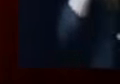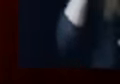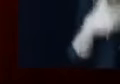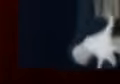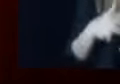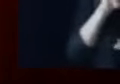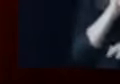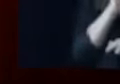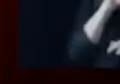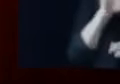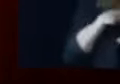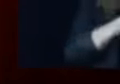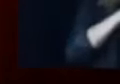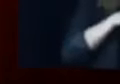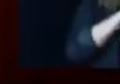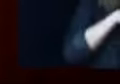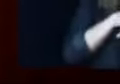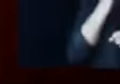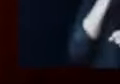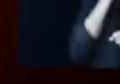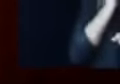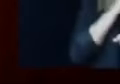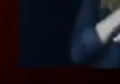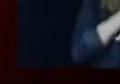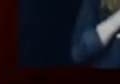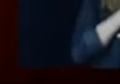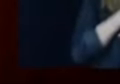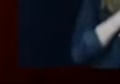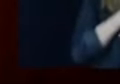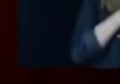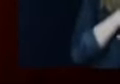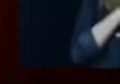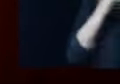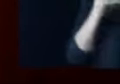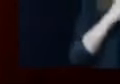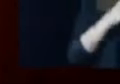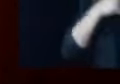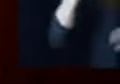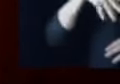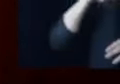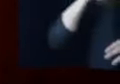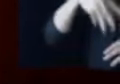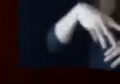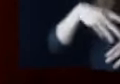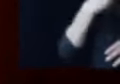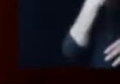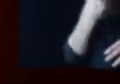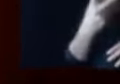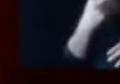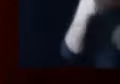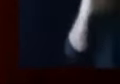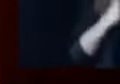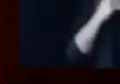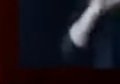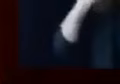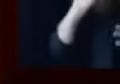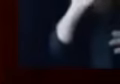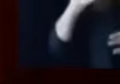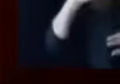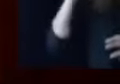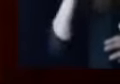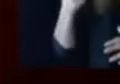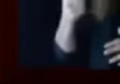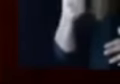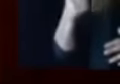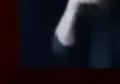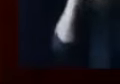in case MM, 2 in case ALE, per un totale di 107 persone che hanno trovato una bellissima collocazione